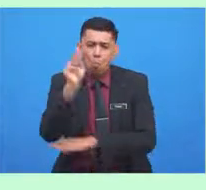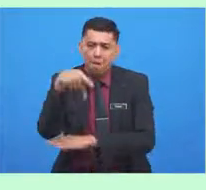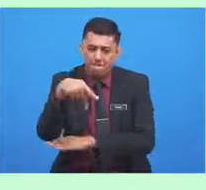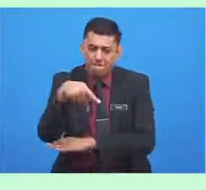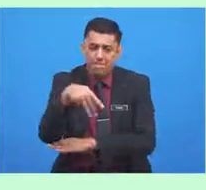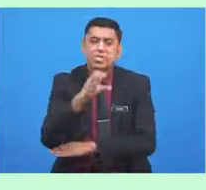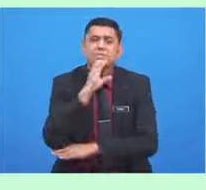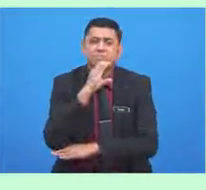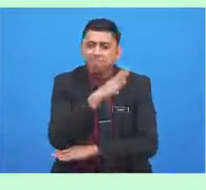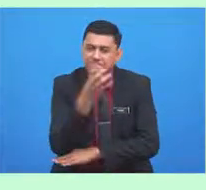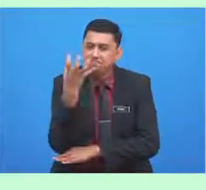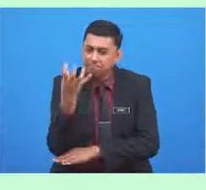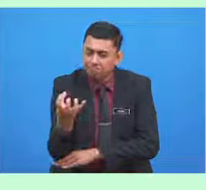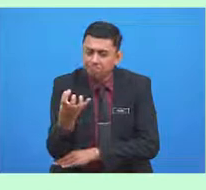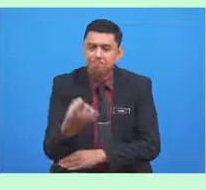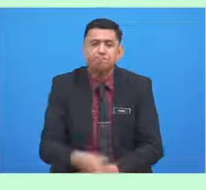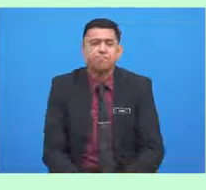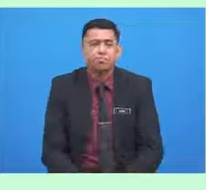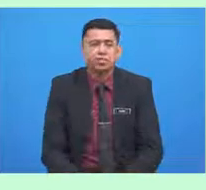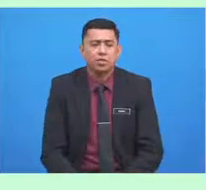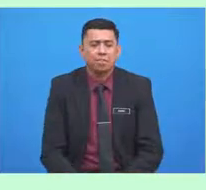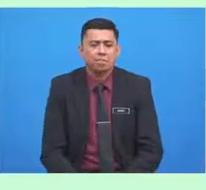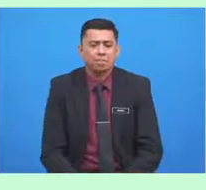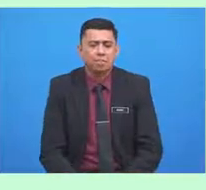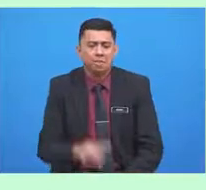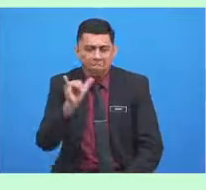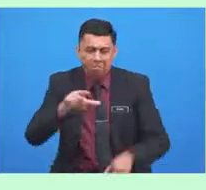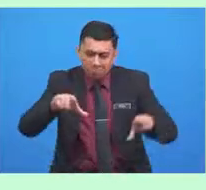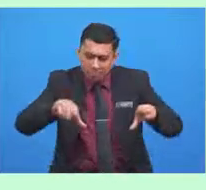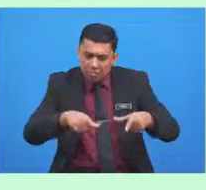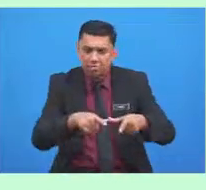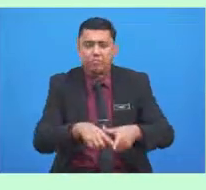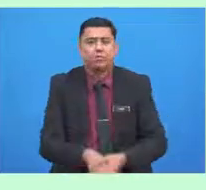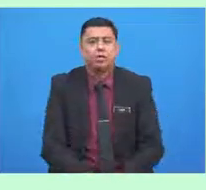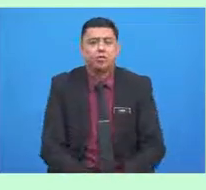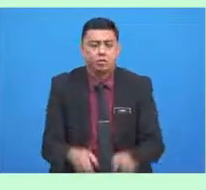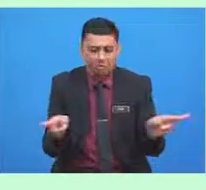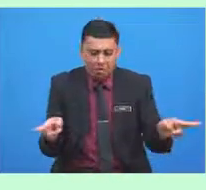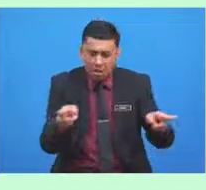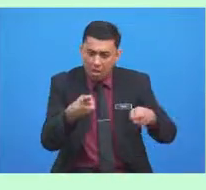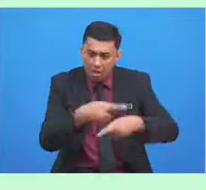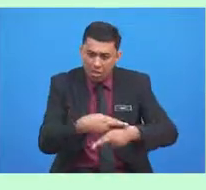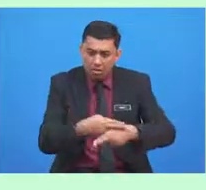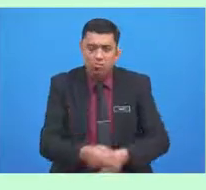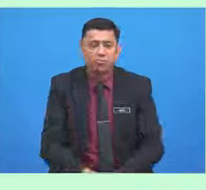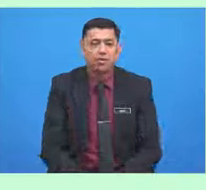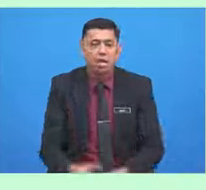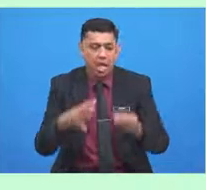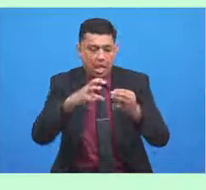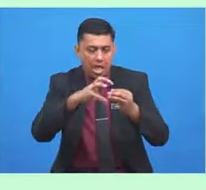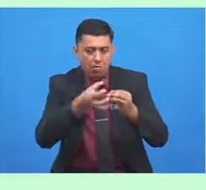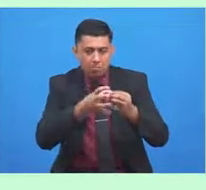dan pepecal yang melibatkan pelbagai ruang sama ada ruang hidrospera,